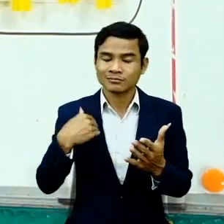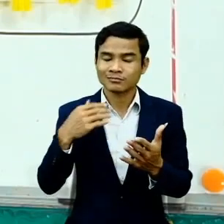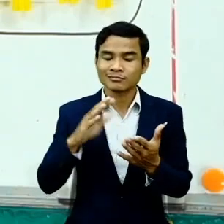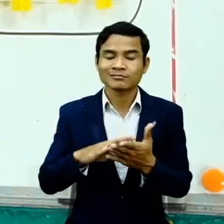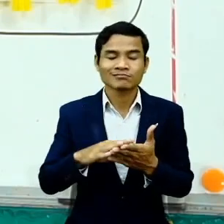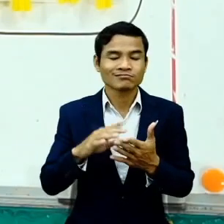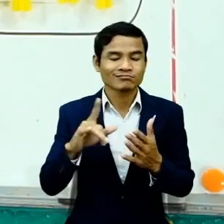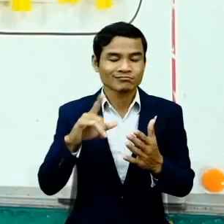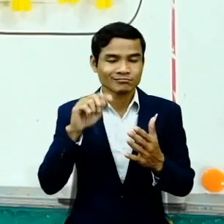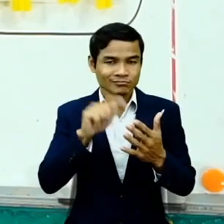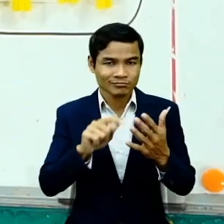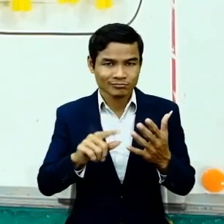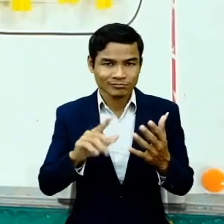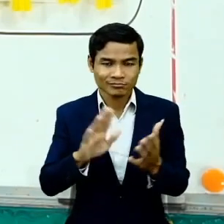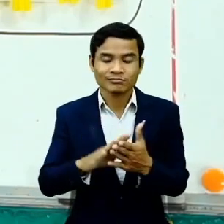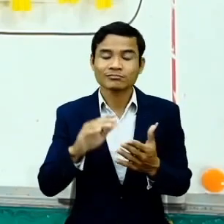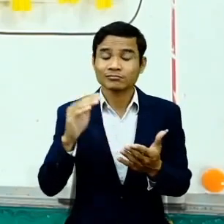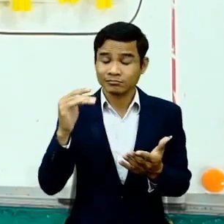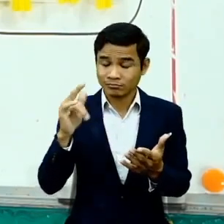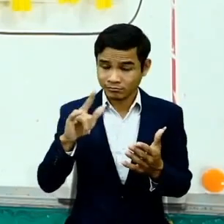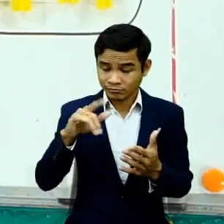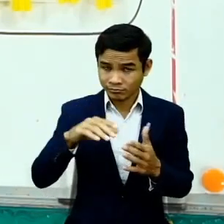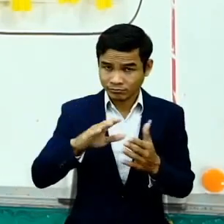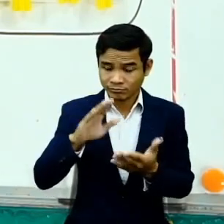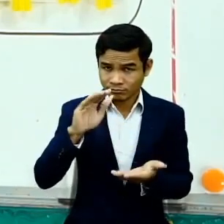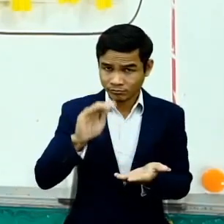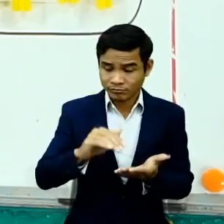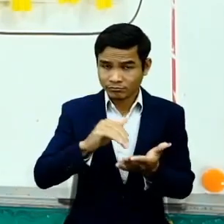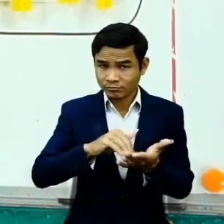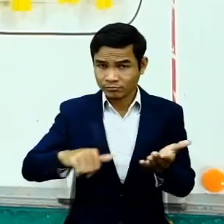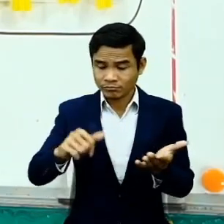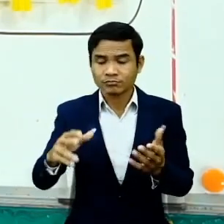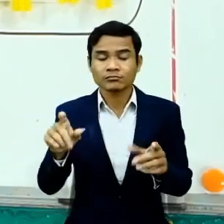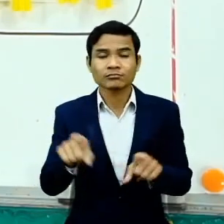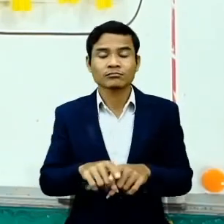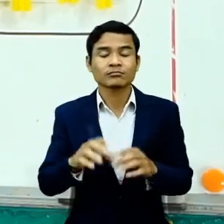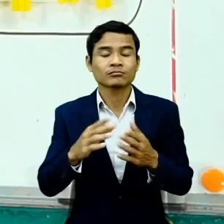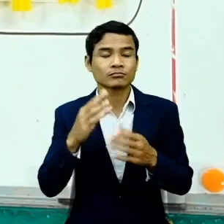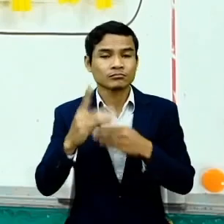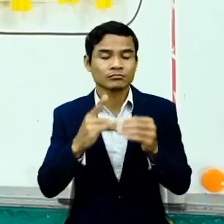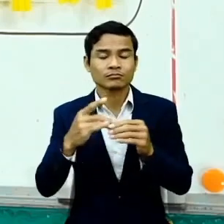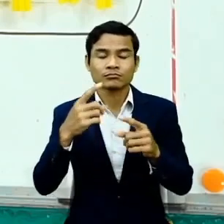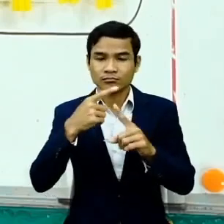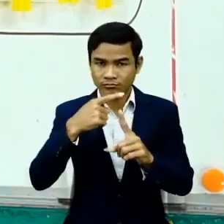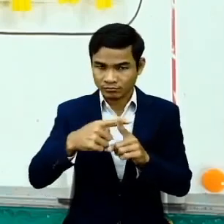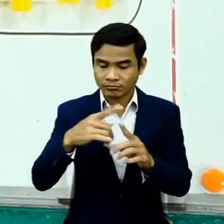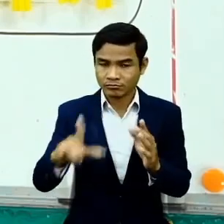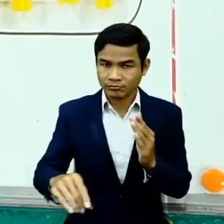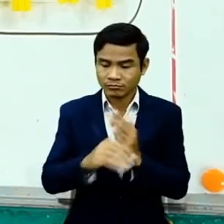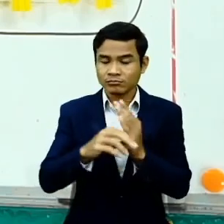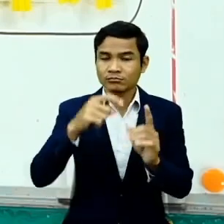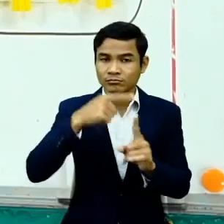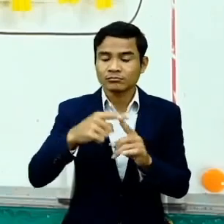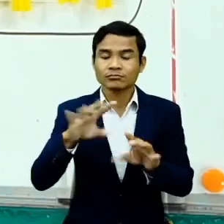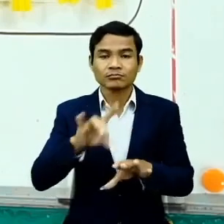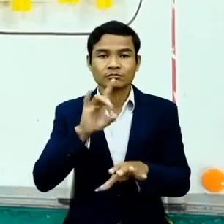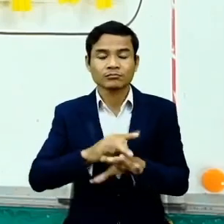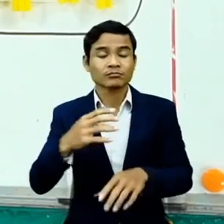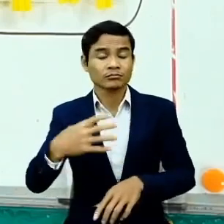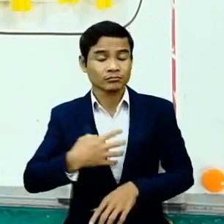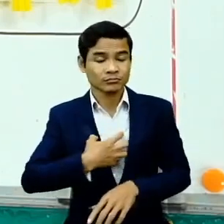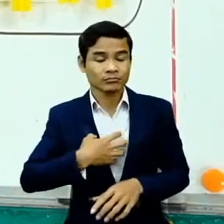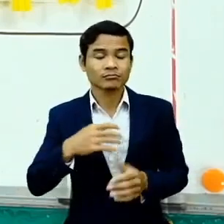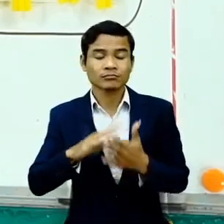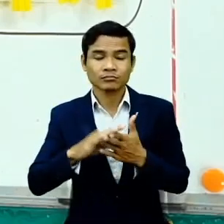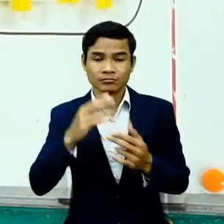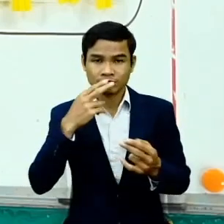con mơ mở thả ta ca rộp bằng tham được bỏ này cứu cái tệ tôn nâng vị thí bột chà chốc bây đây này cũ trong ban chà